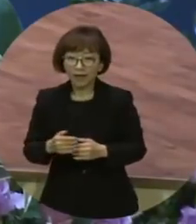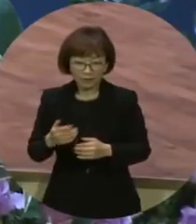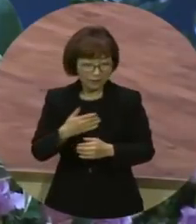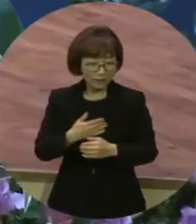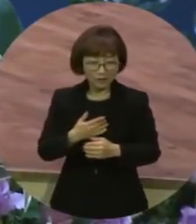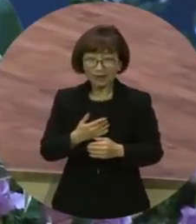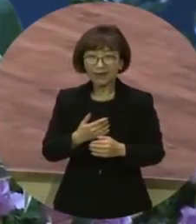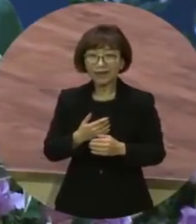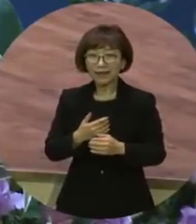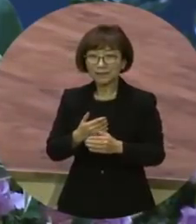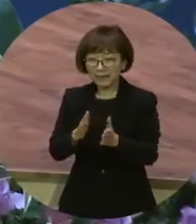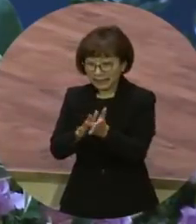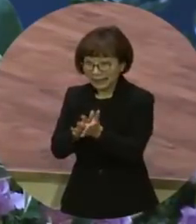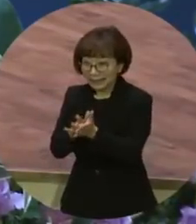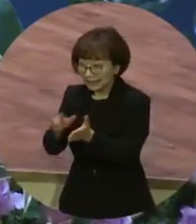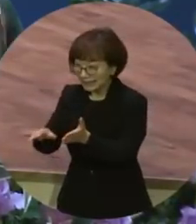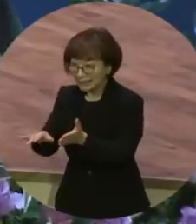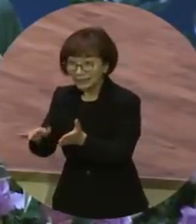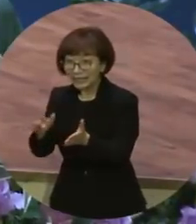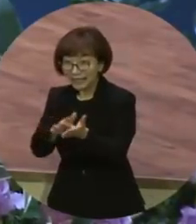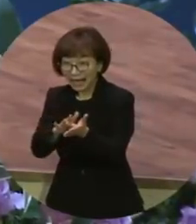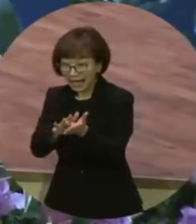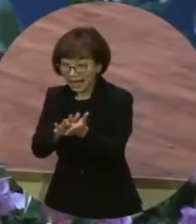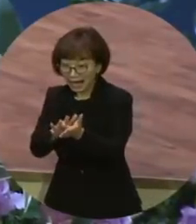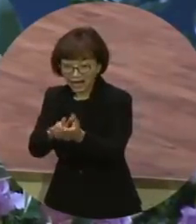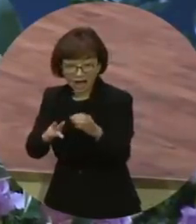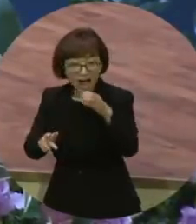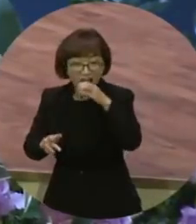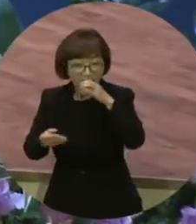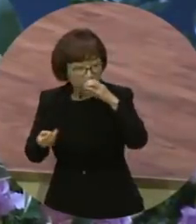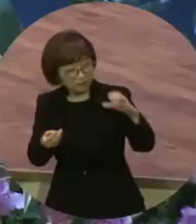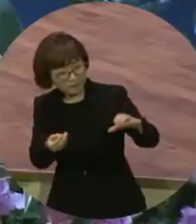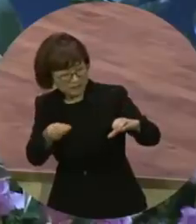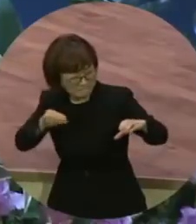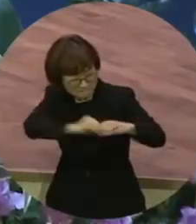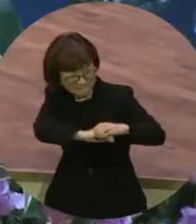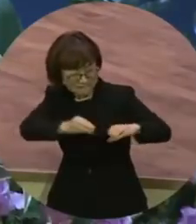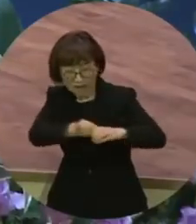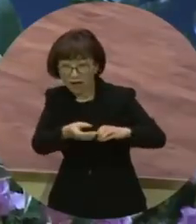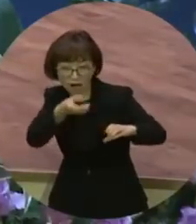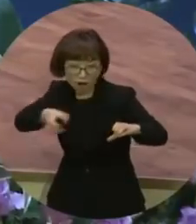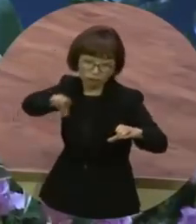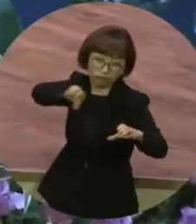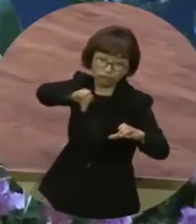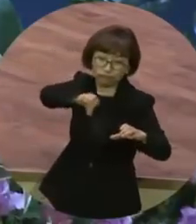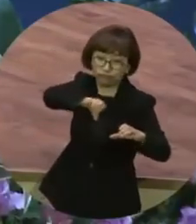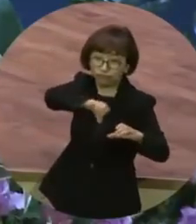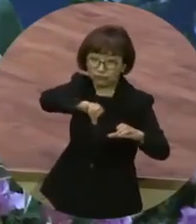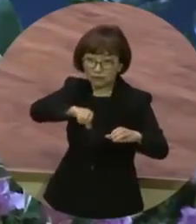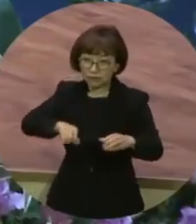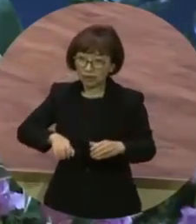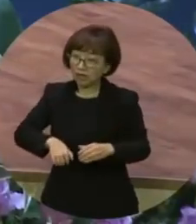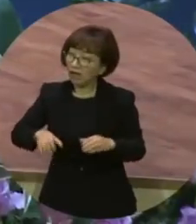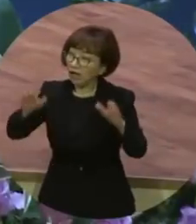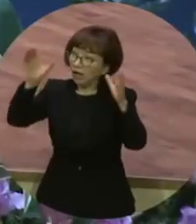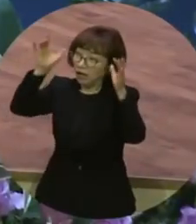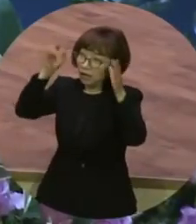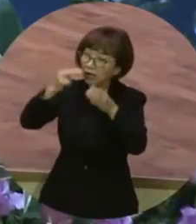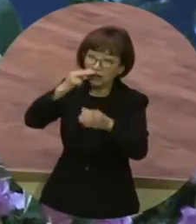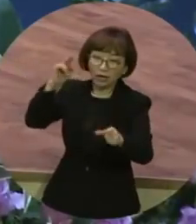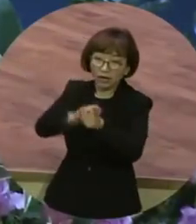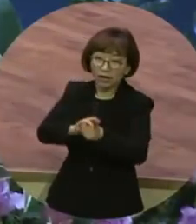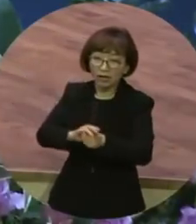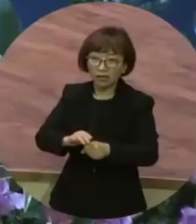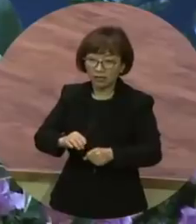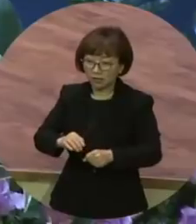흔드는. 근데 그 과산화수소 사가지고 입을 벌려가지고 막 쳐넣기 시작한 거예요. 그 강아지 입장에서는 말도 안 되는 거예요, 지금. 자기